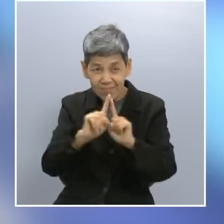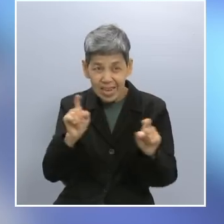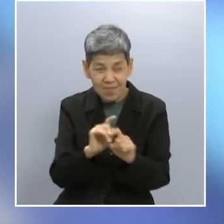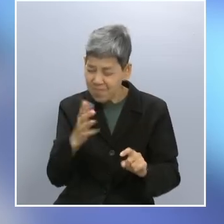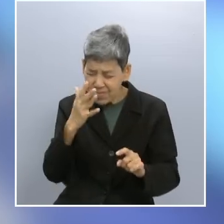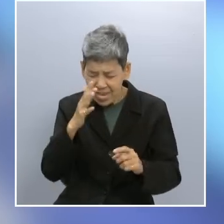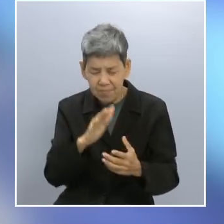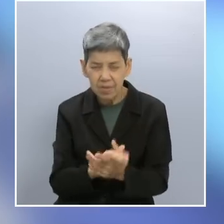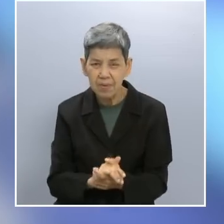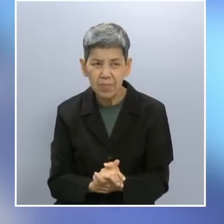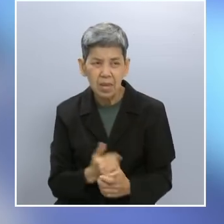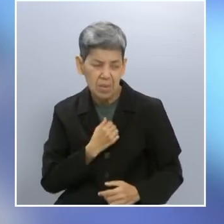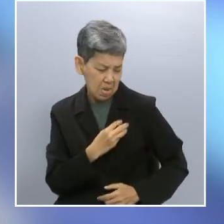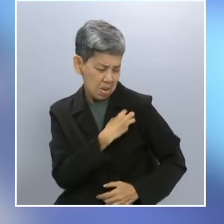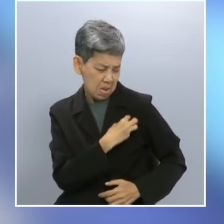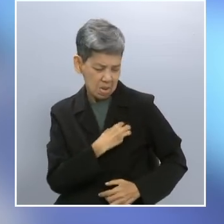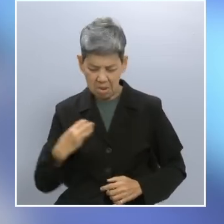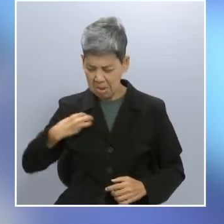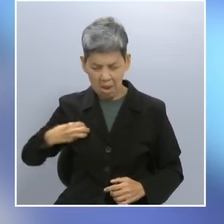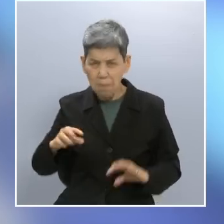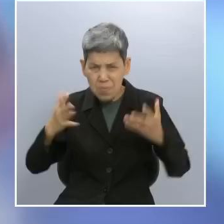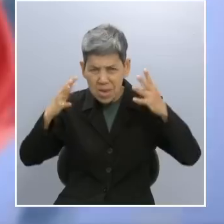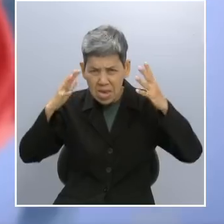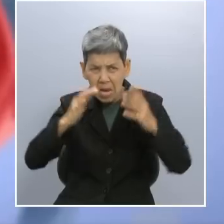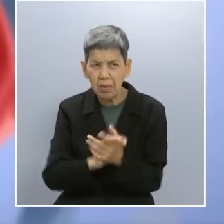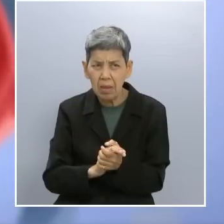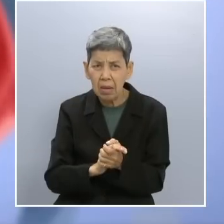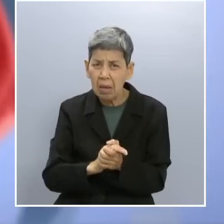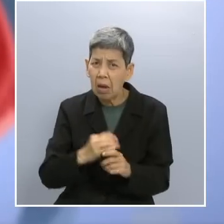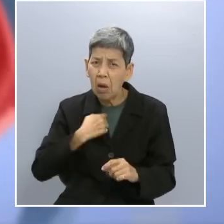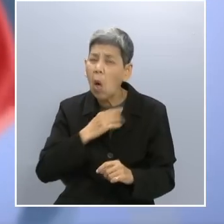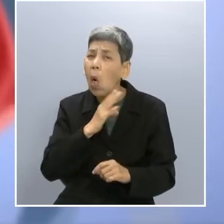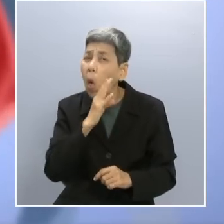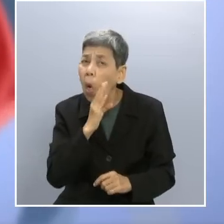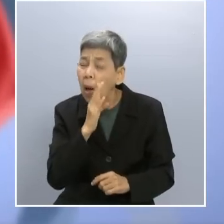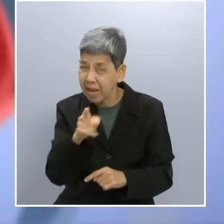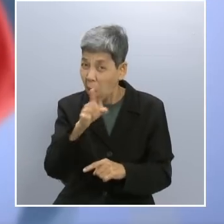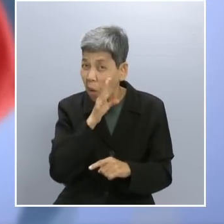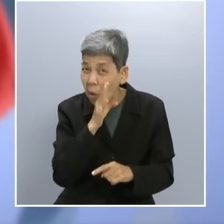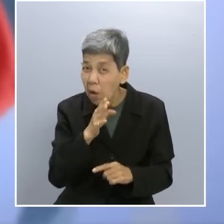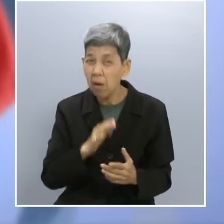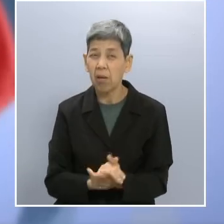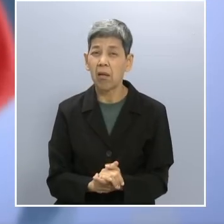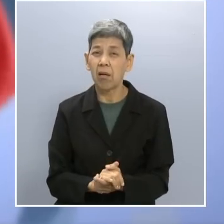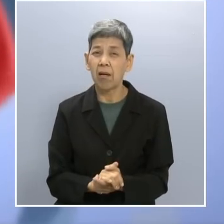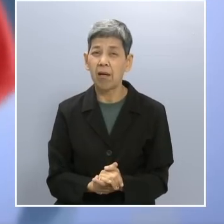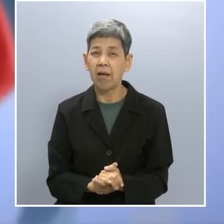มีที่ติดหน้าอกเยอะขนาดนี้นะคะนี่มันรอๆหรือ 11ร.ดเอาให้แน่